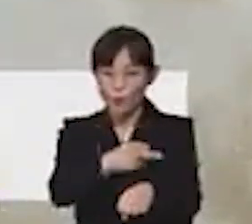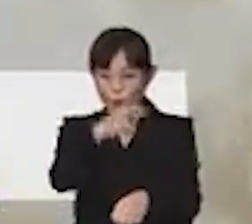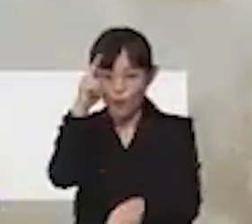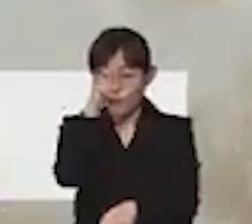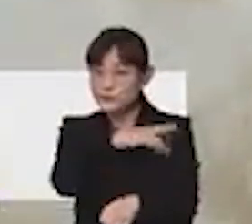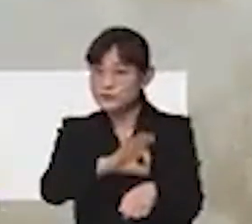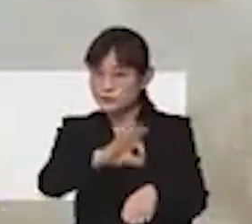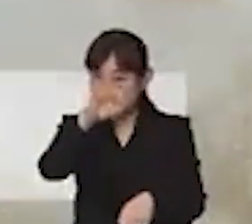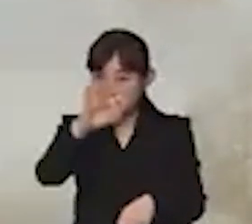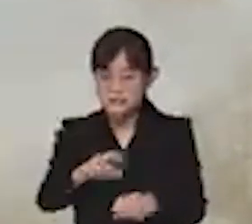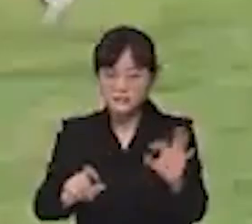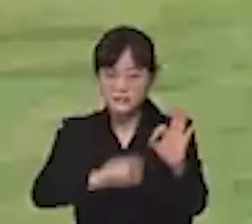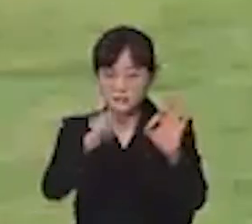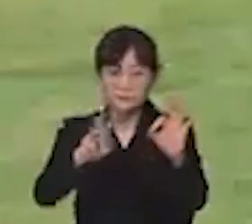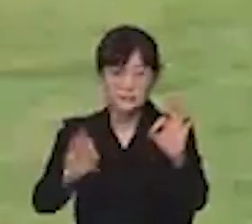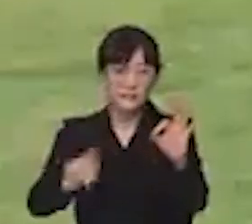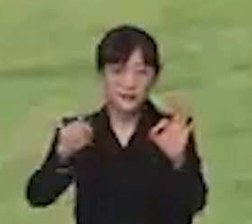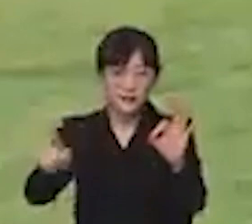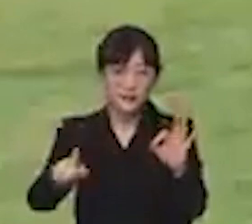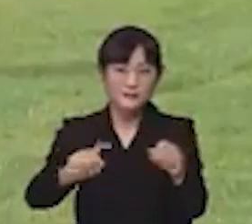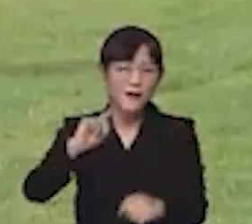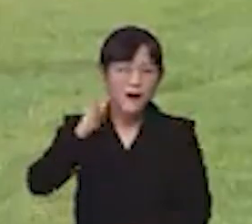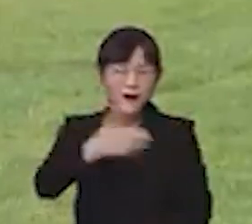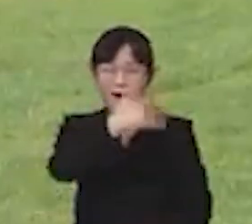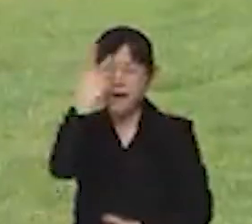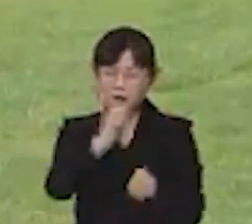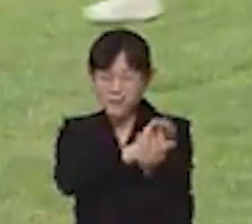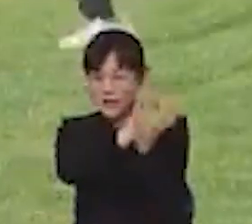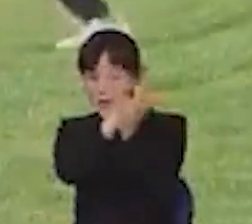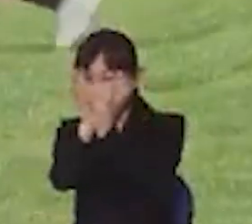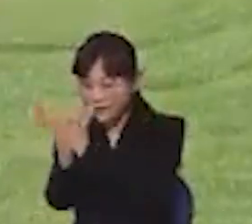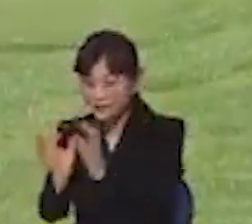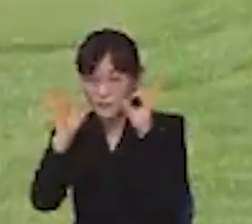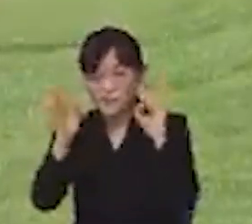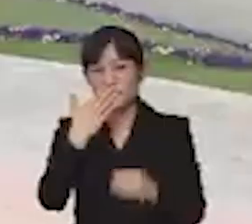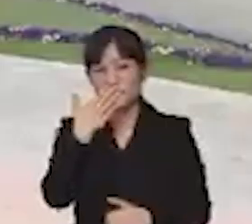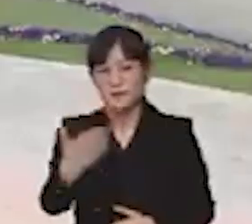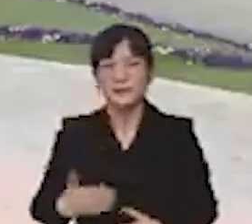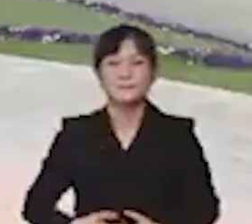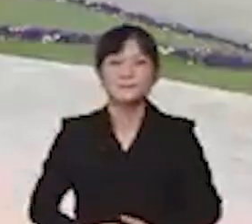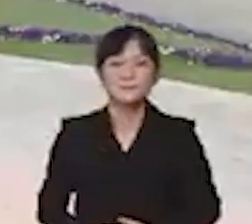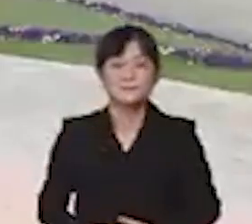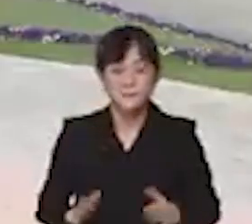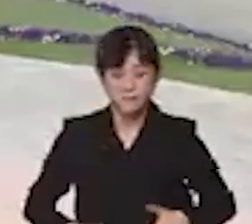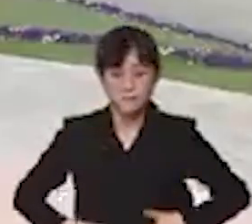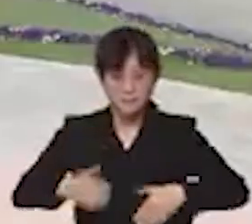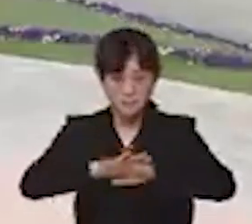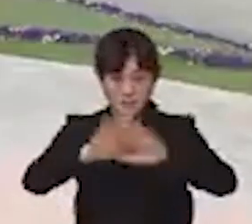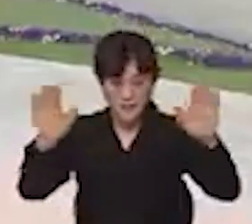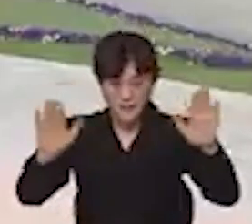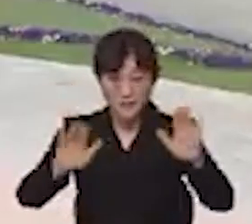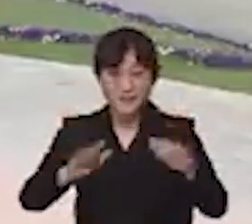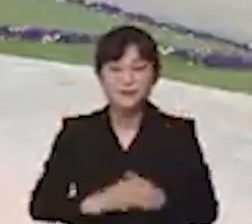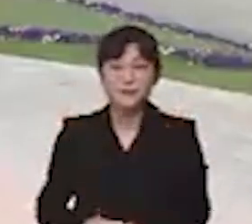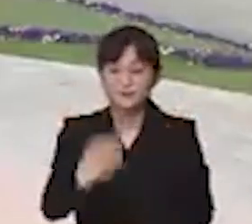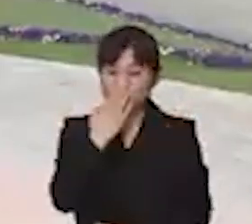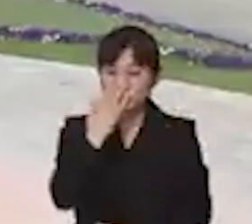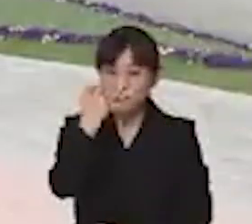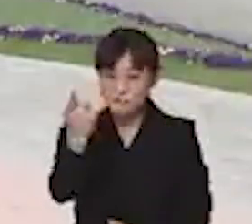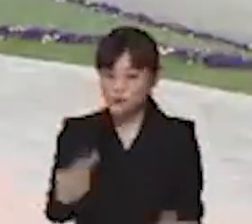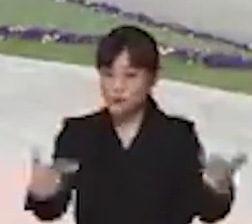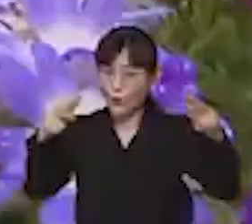10월 31일까지 형형색색의 꽃들이 관람객들을 맞을 예정입니다. 따뜻한 봄 날씨 속 이곳